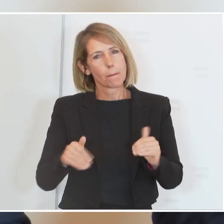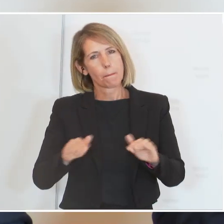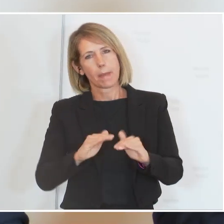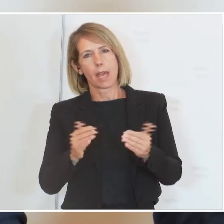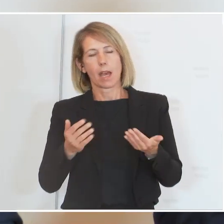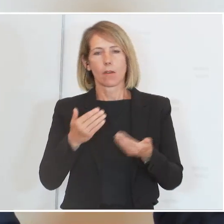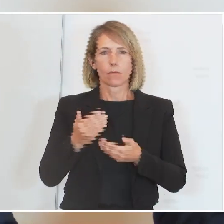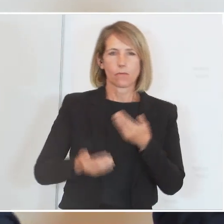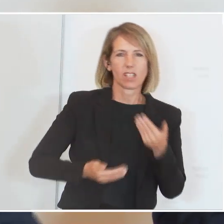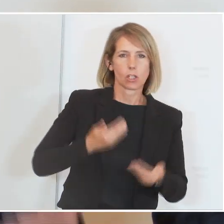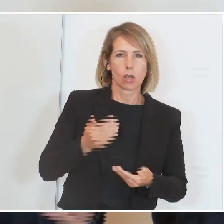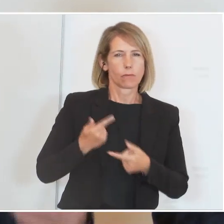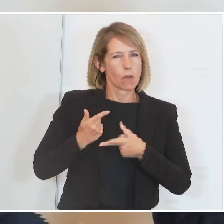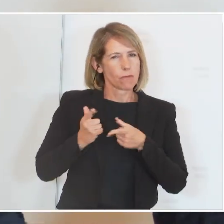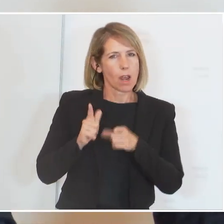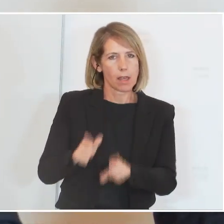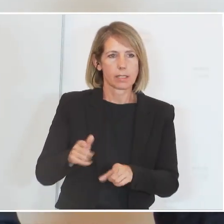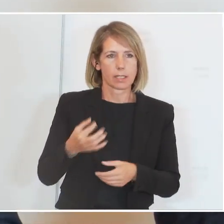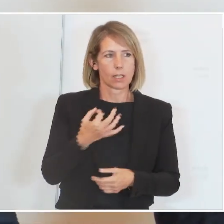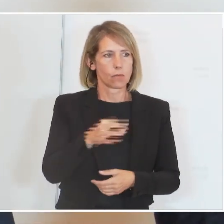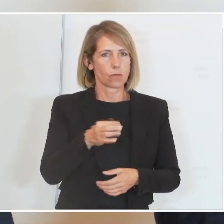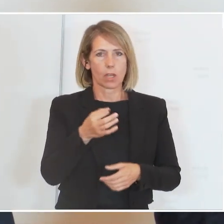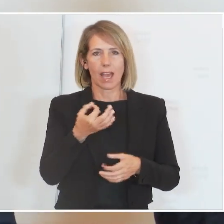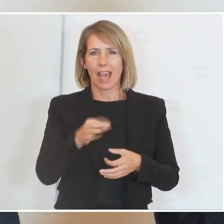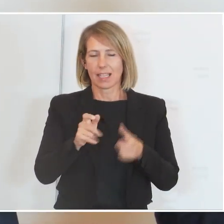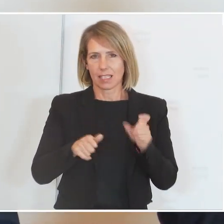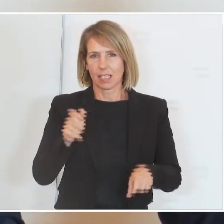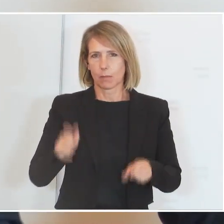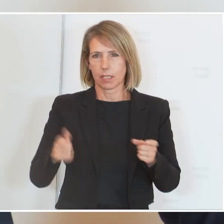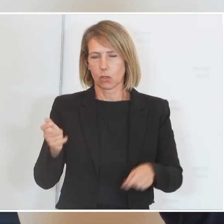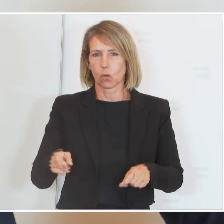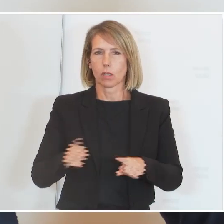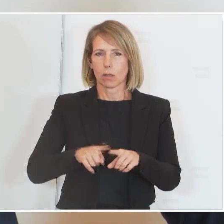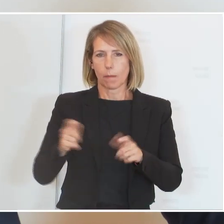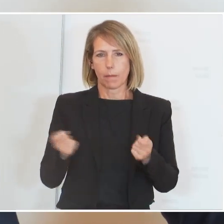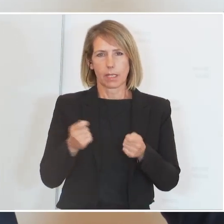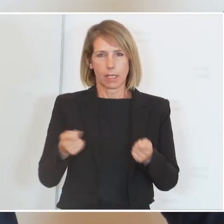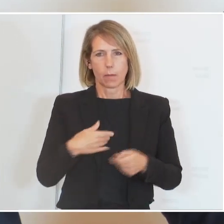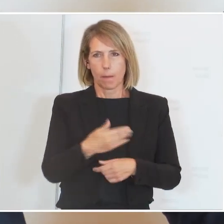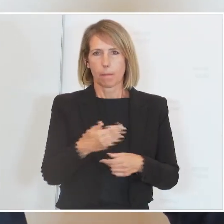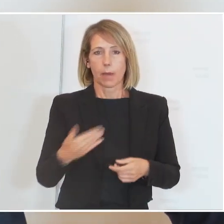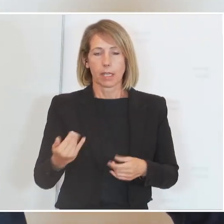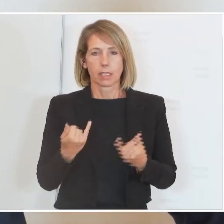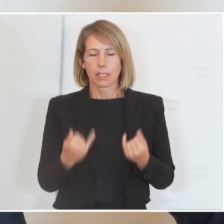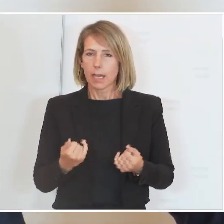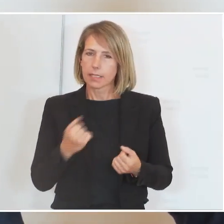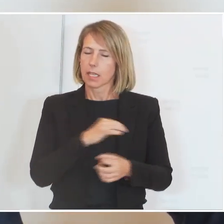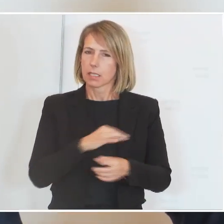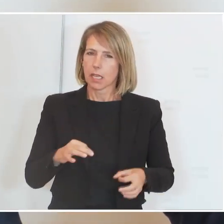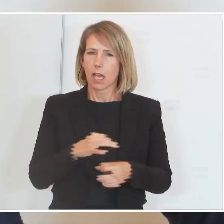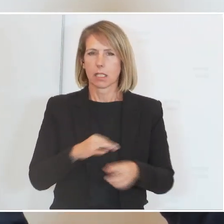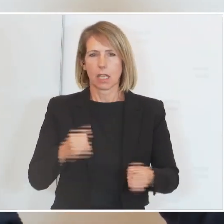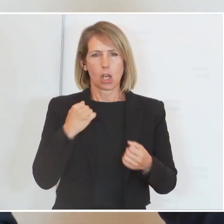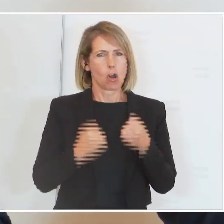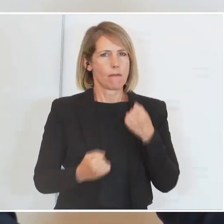wirtschaftlicher Verlässlichkeit, auch für die Einzelnen und damit Planbarkeit beiträgt in einer sehr, sehr schwierigen